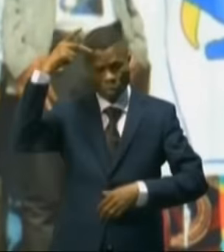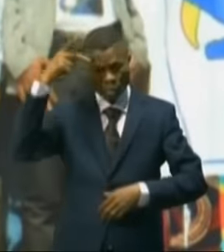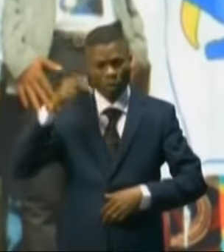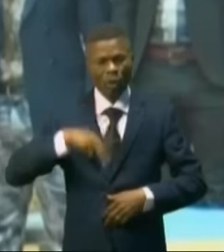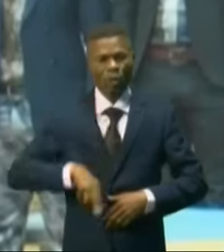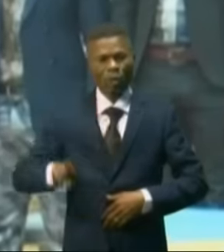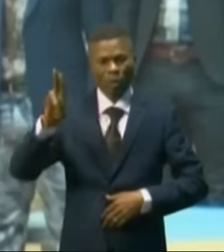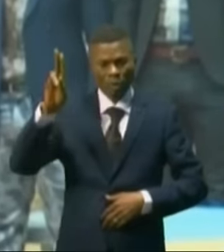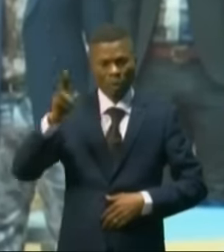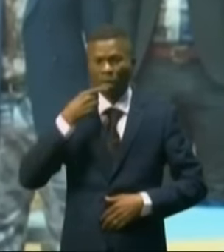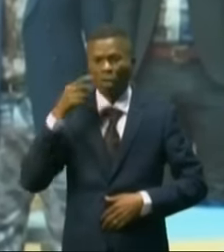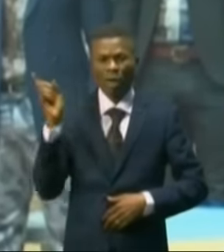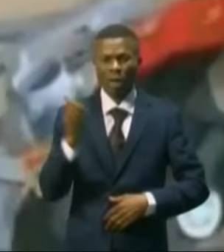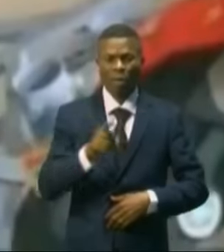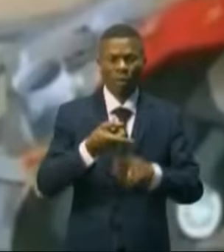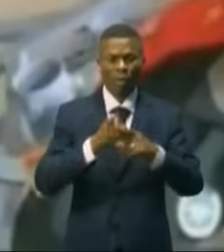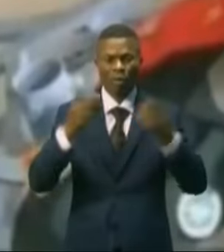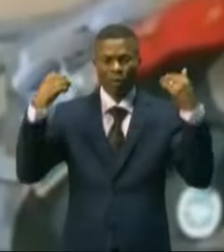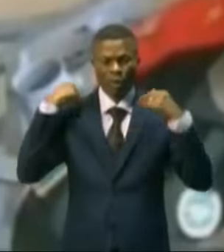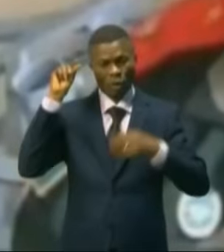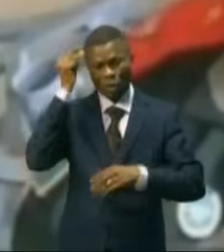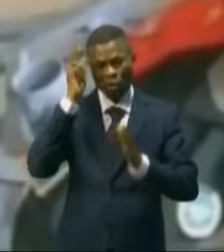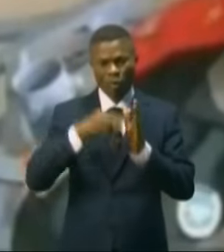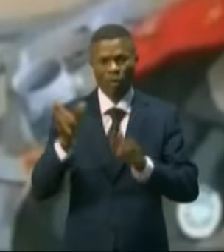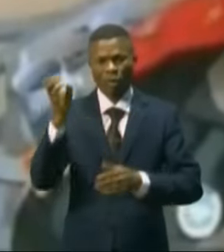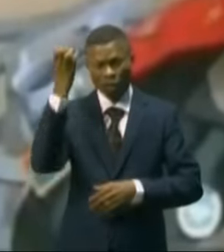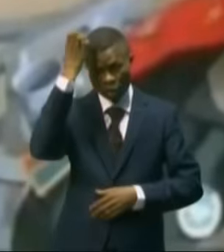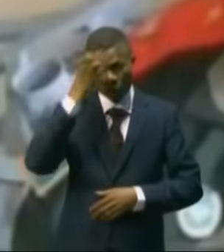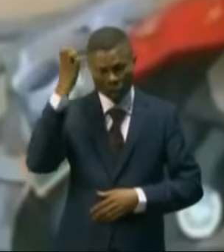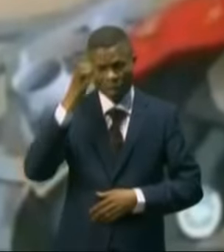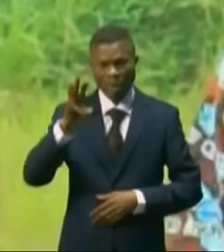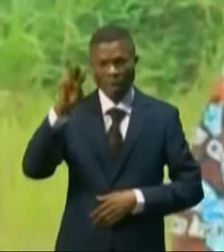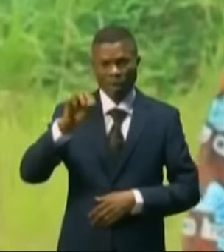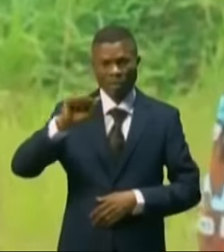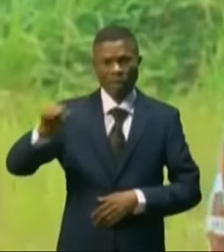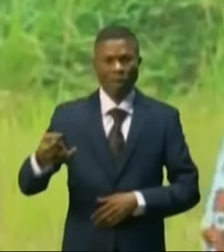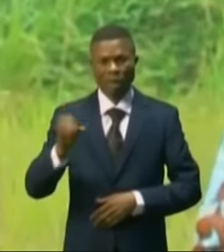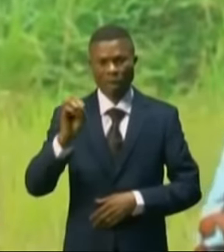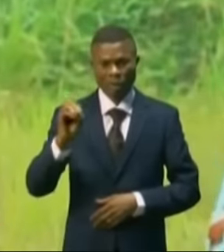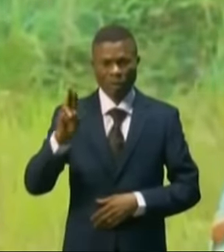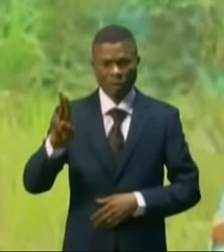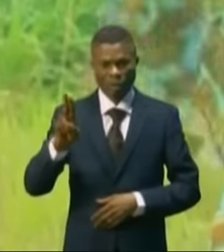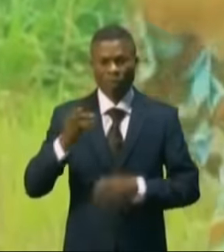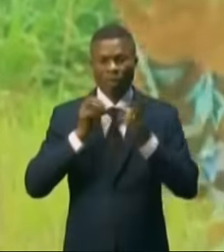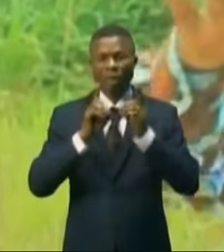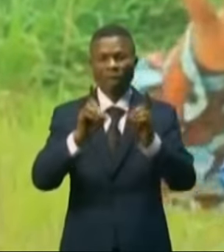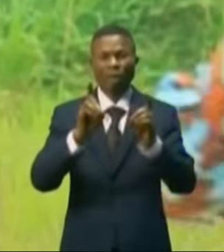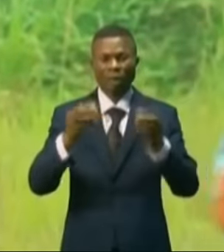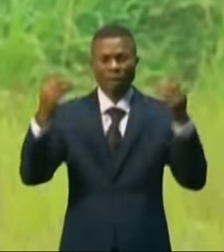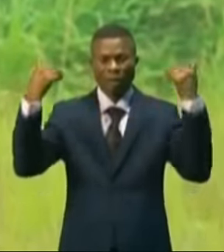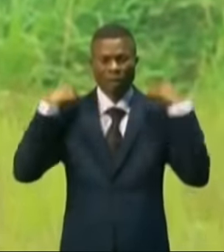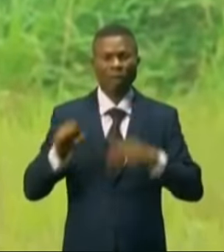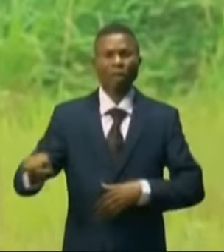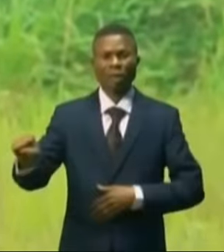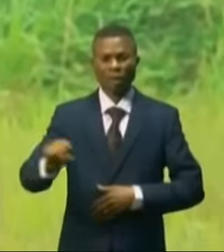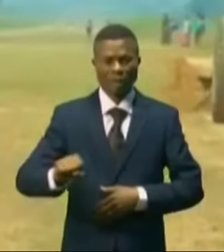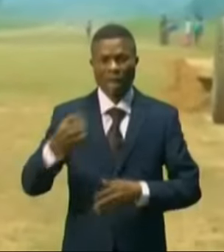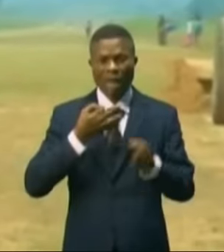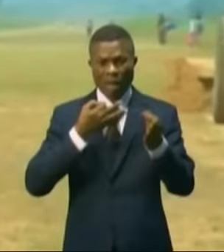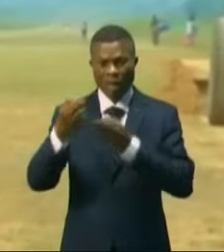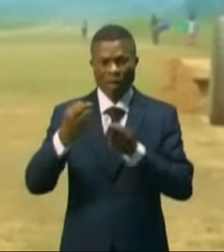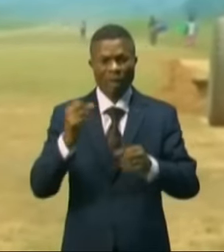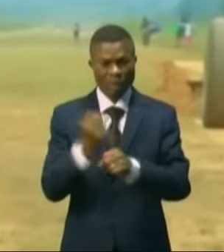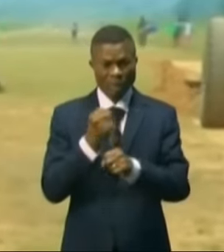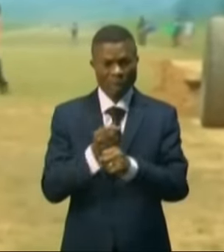sur instruction de l'autorité provinciale, le général-major Peter Chirimwami. Dans son allocution, le chef de secteur a fait savoir que ces